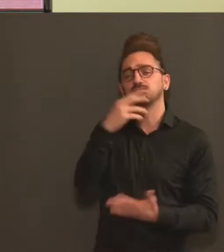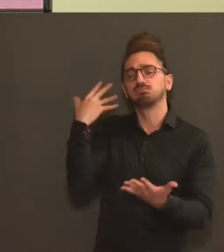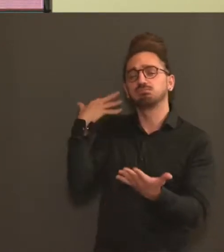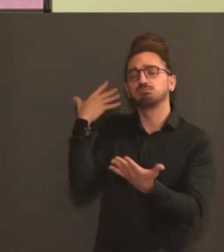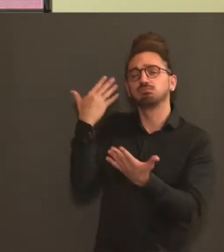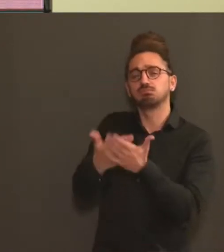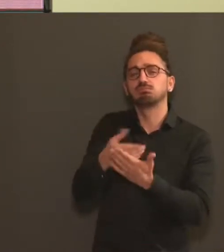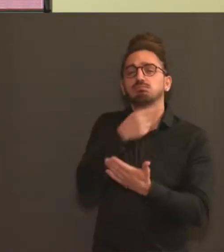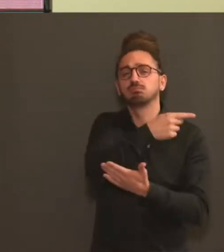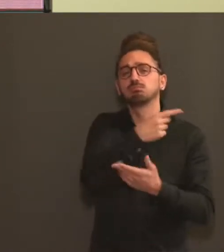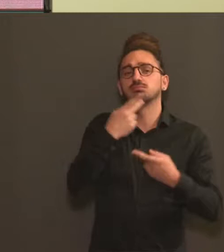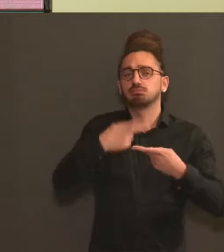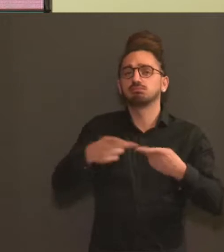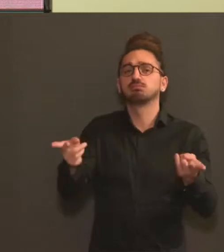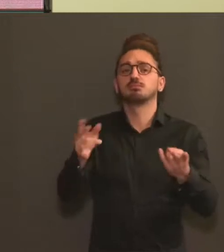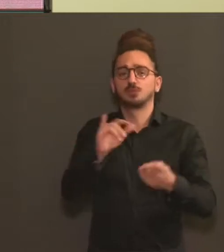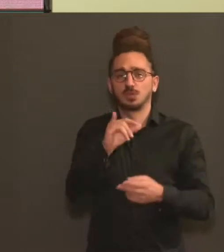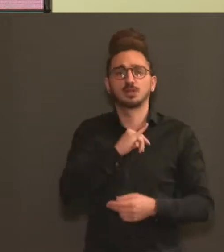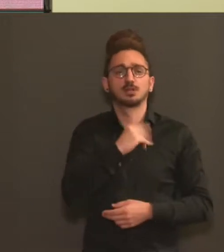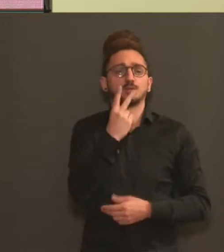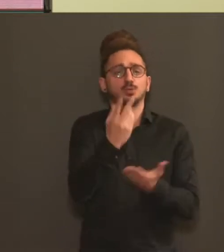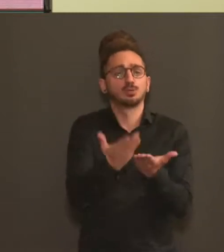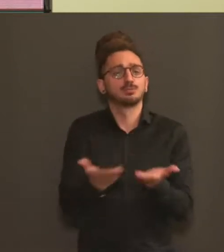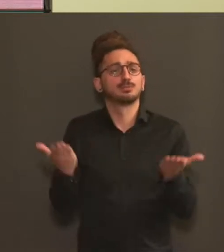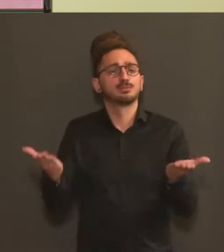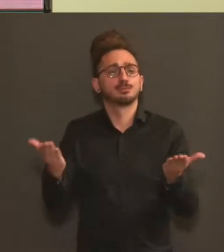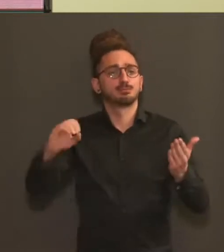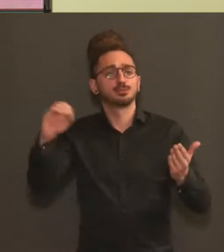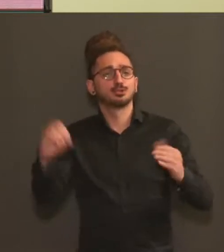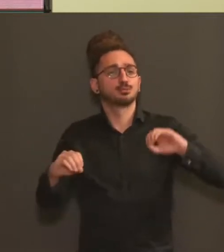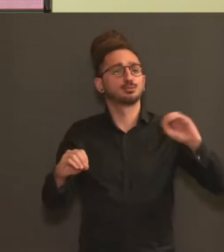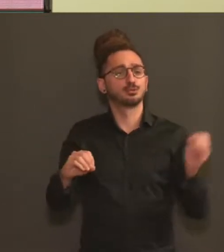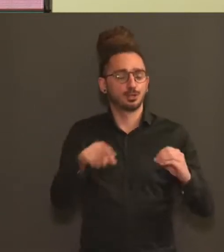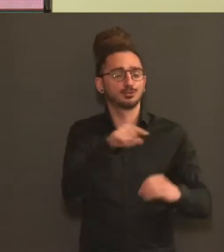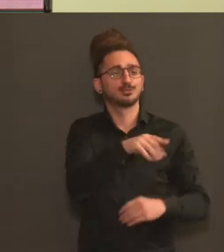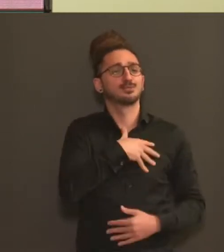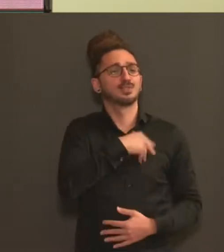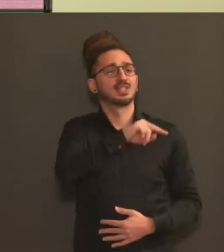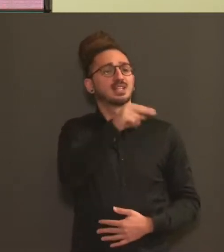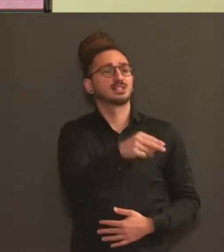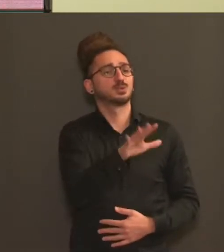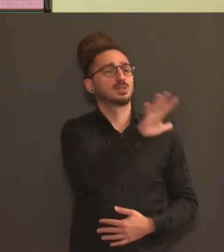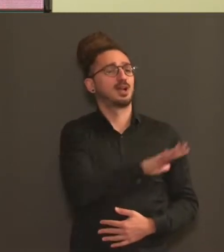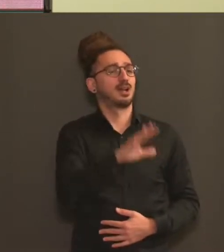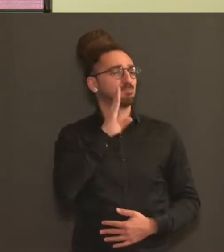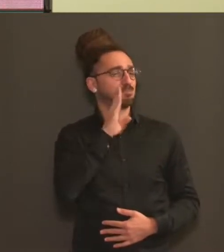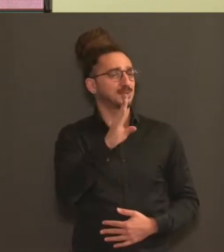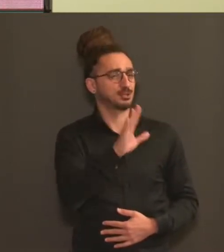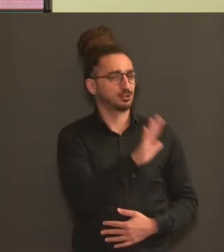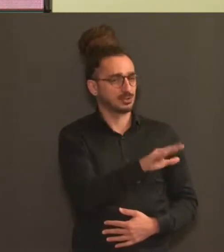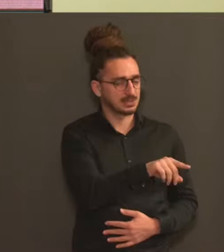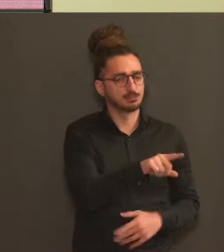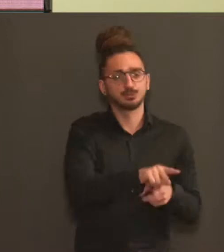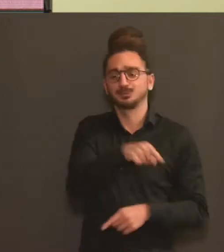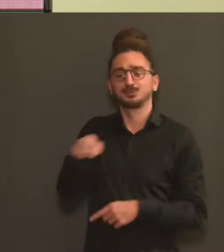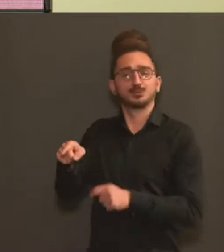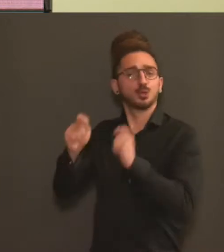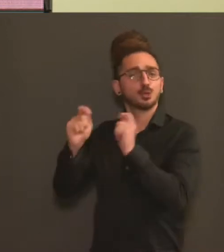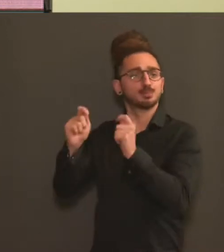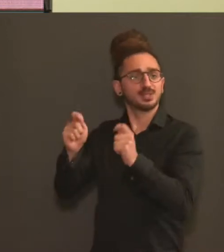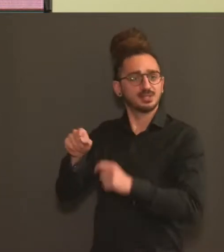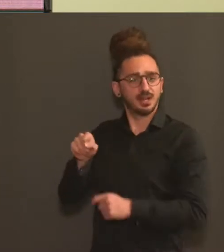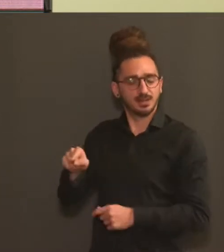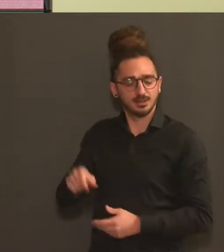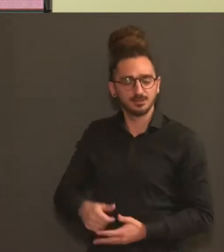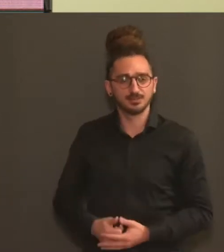reproduction national pour les hospitalisations et un taux de reproduction au niveau des différentes provinces pour celui du nombre de